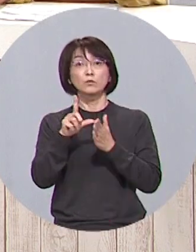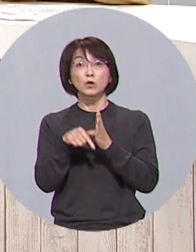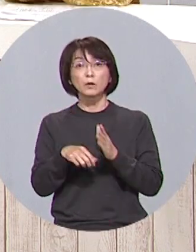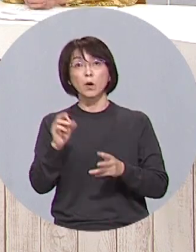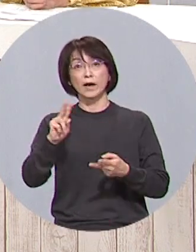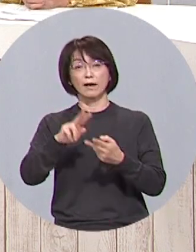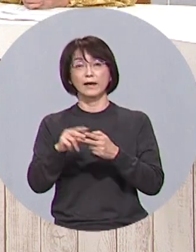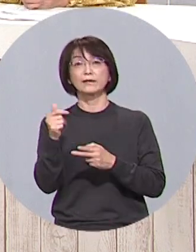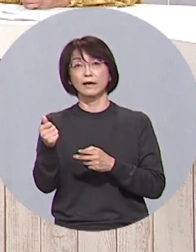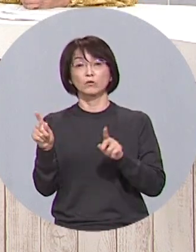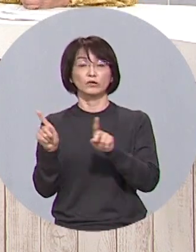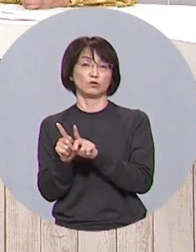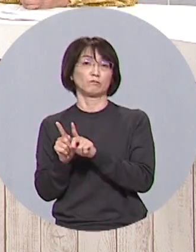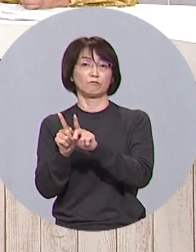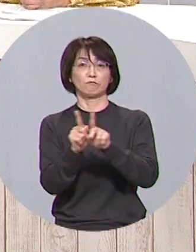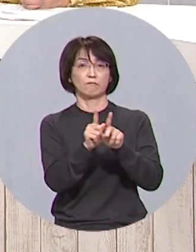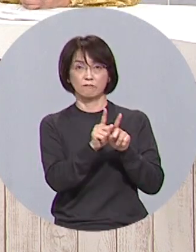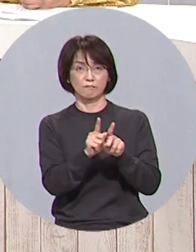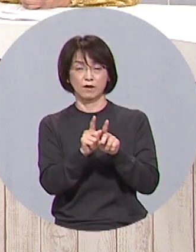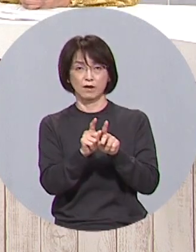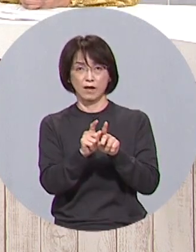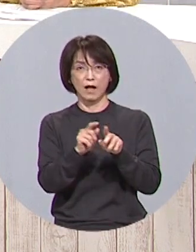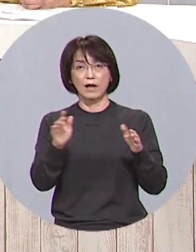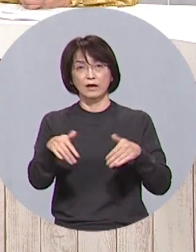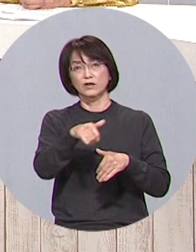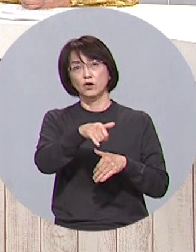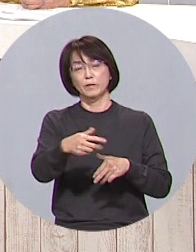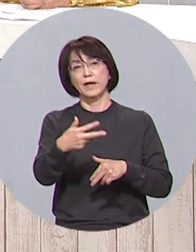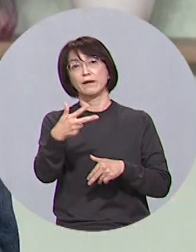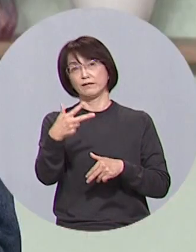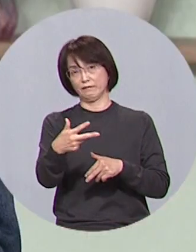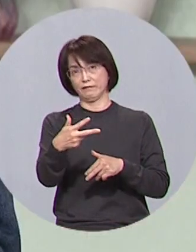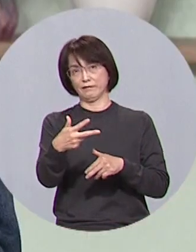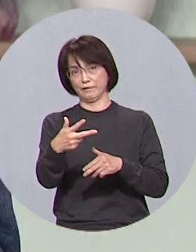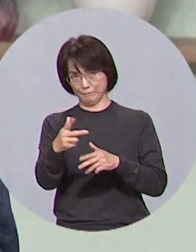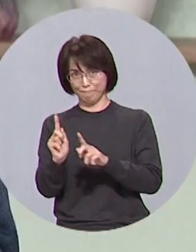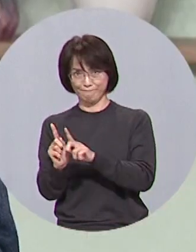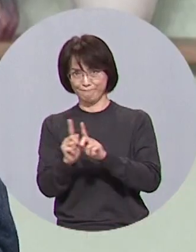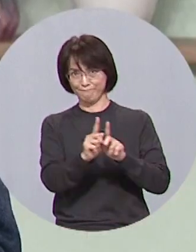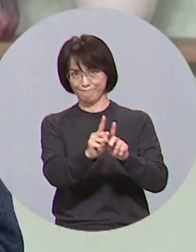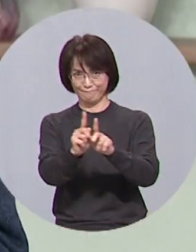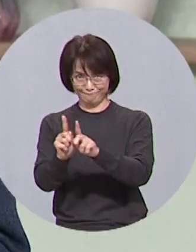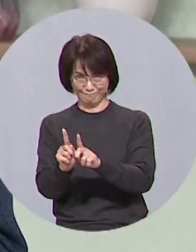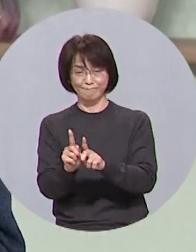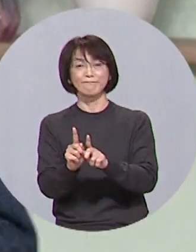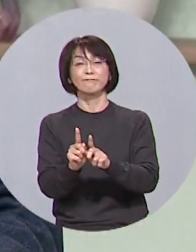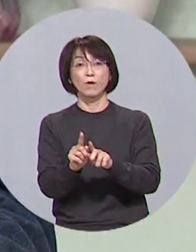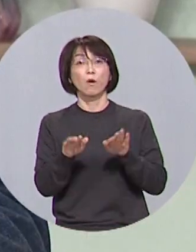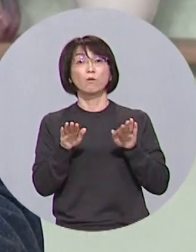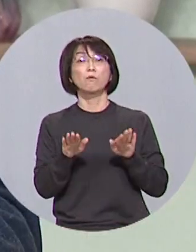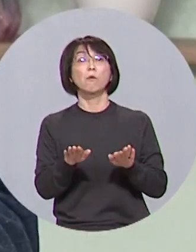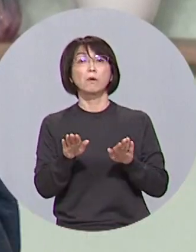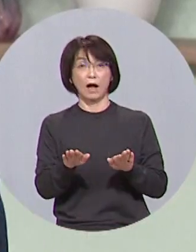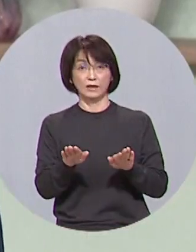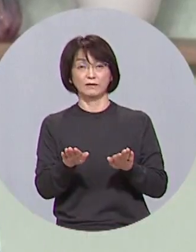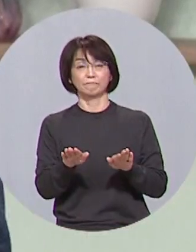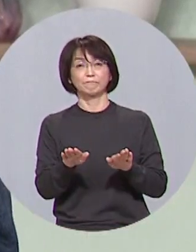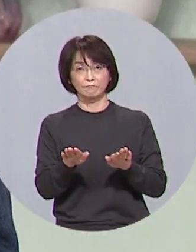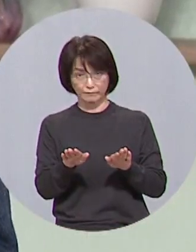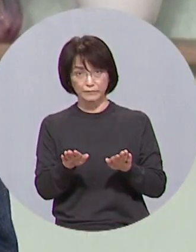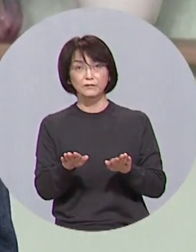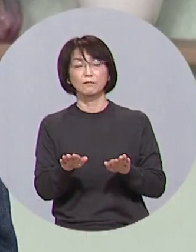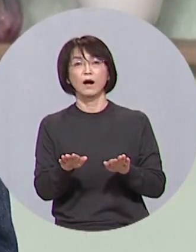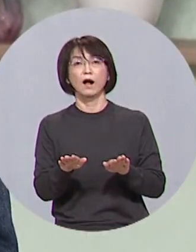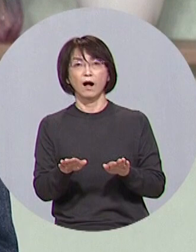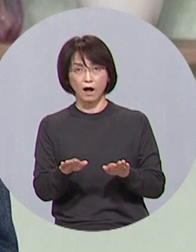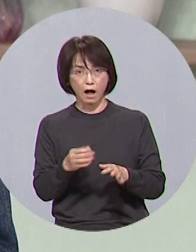とロケに行って、はい、春日部市を、ね、巡って。 そうなんです、前回は、ね、春日部市だったんですけども、うん、今回の推し玉はですね、翔ん